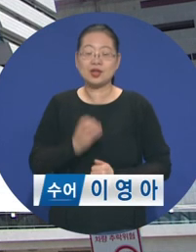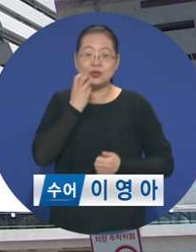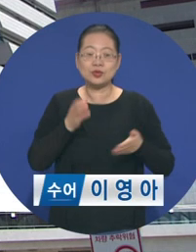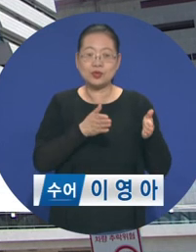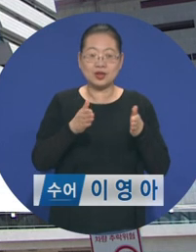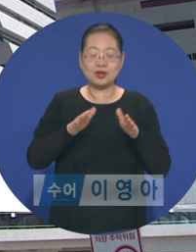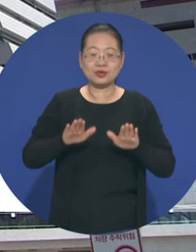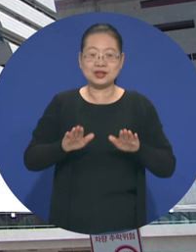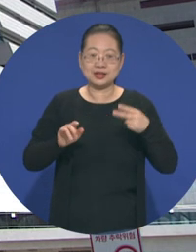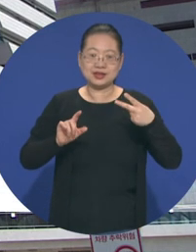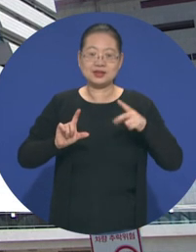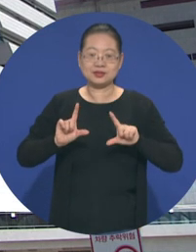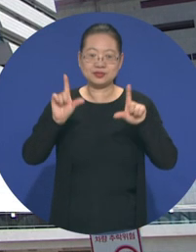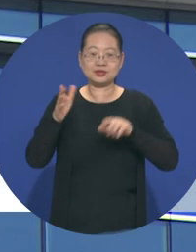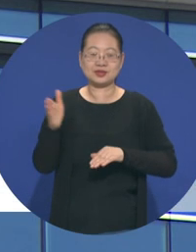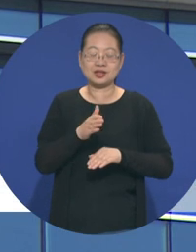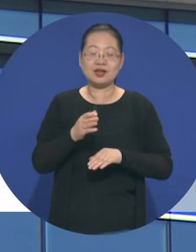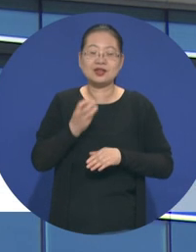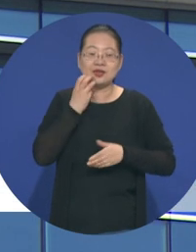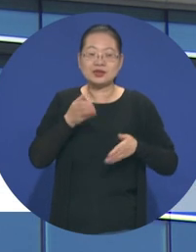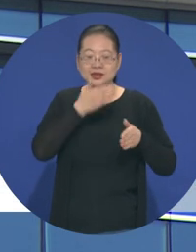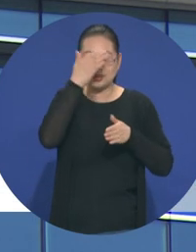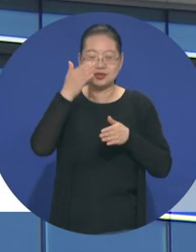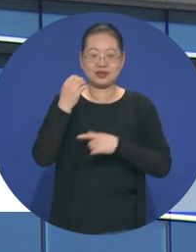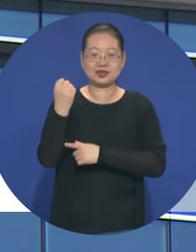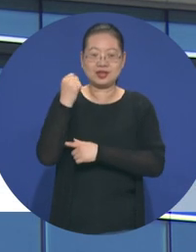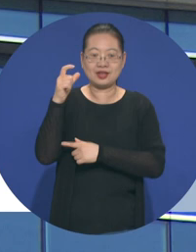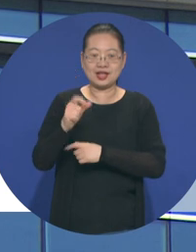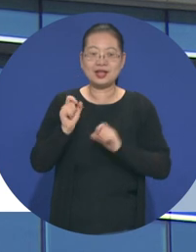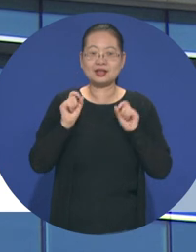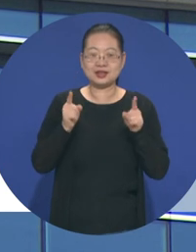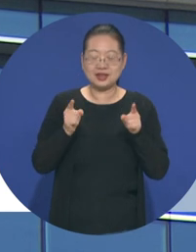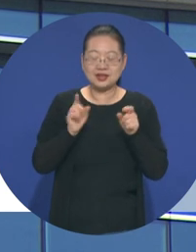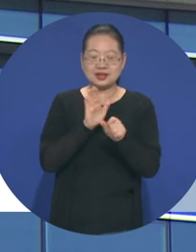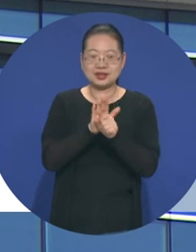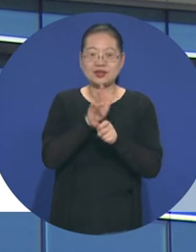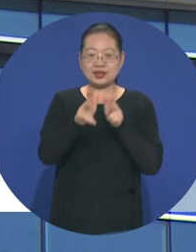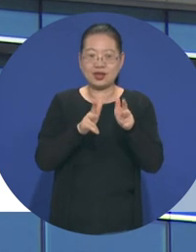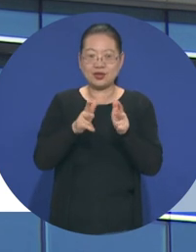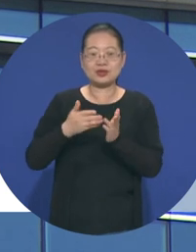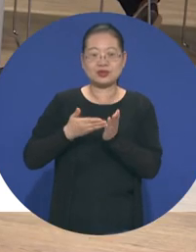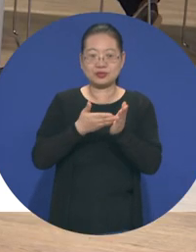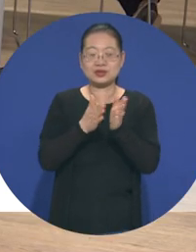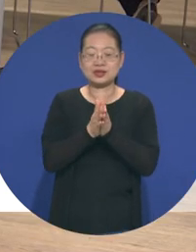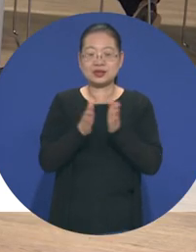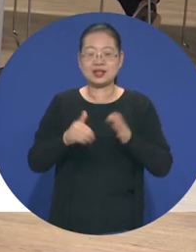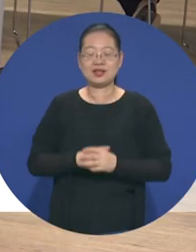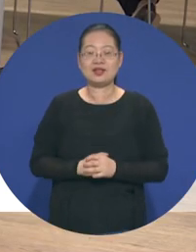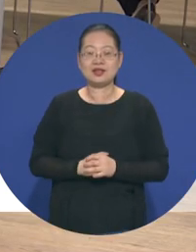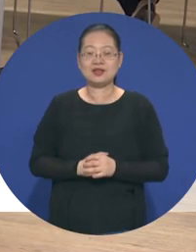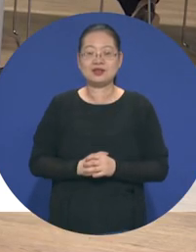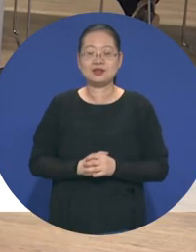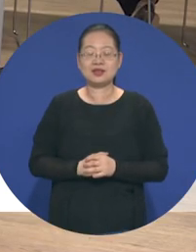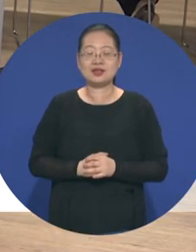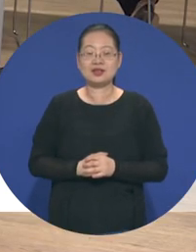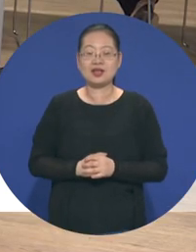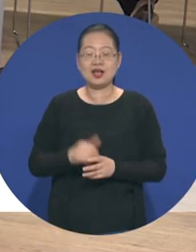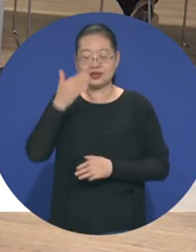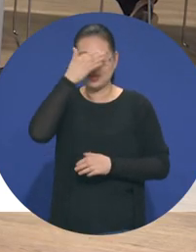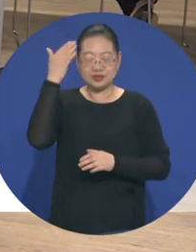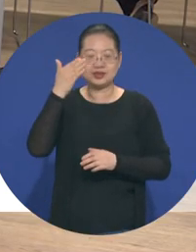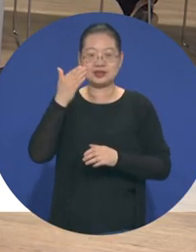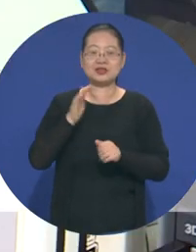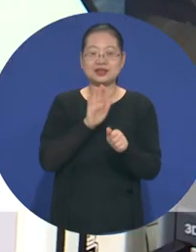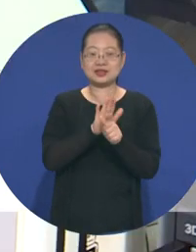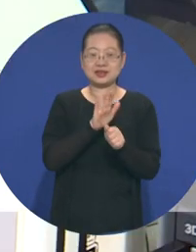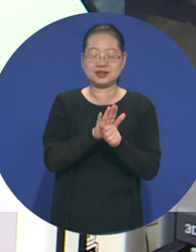경기도가 오는 2일부터 경기청년 영양강화 기회 지원 사업 접수를 시작합니다이는 민선 8기 청년 기회